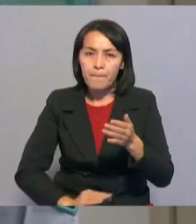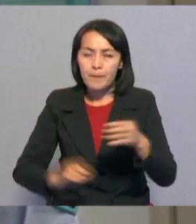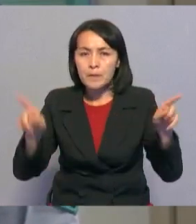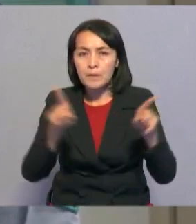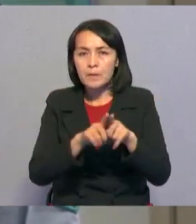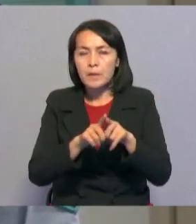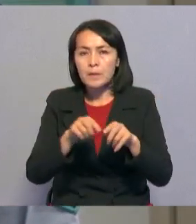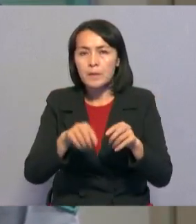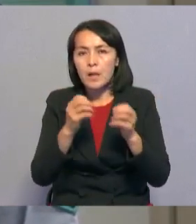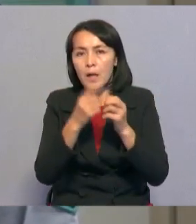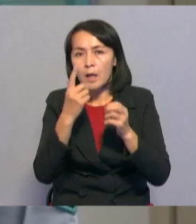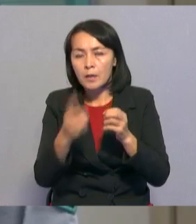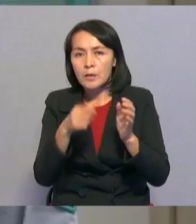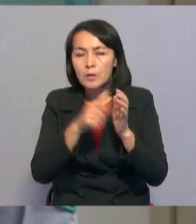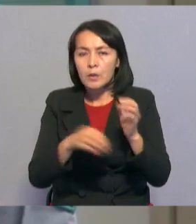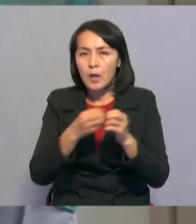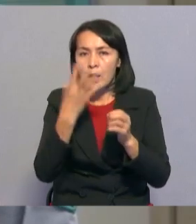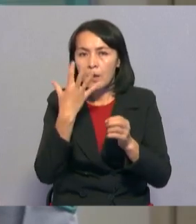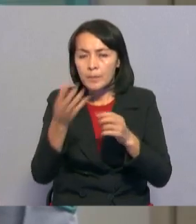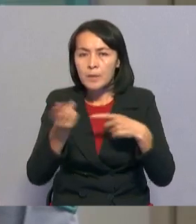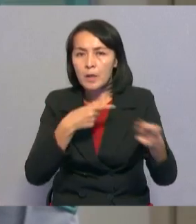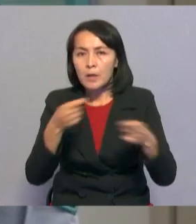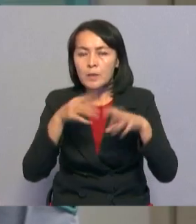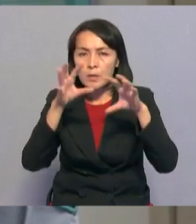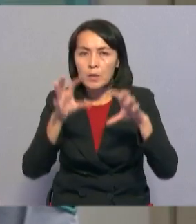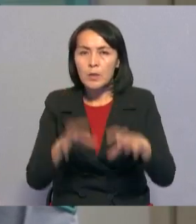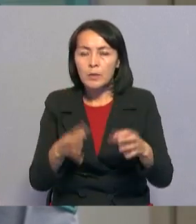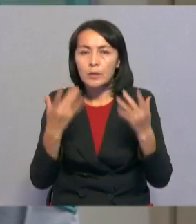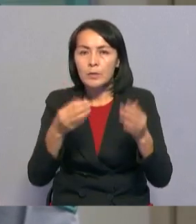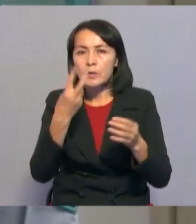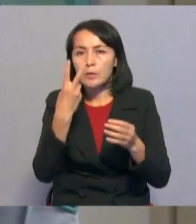соответствии с частью 1 статьи 615 Административного кодекса в размере 2 МРП.